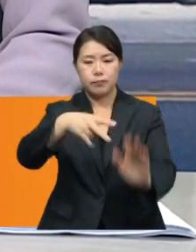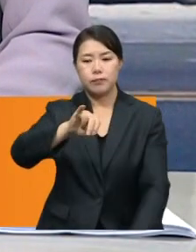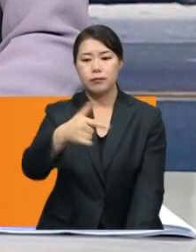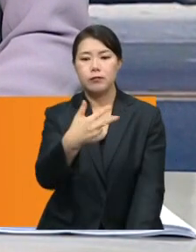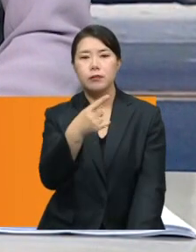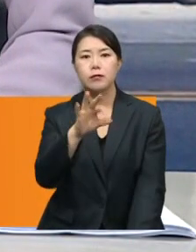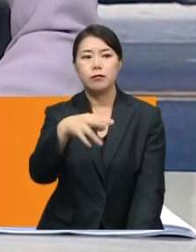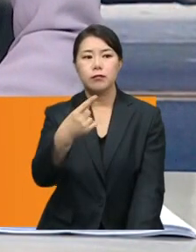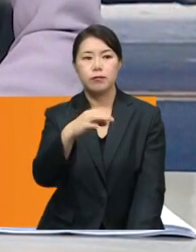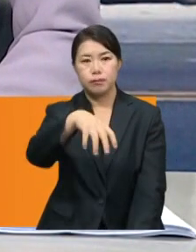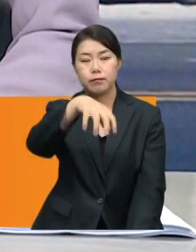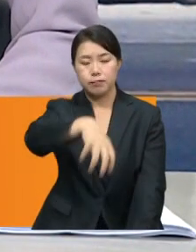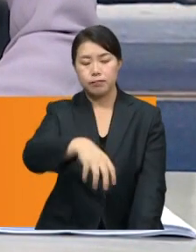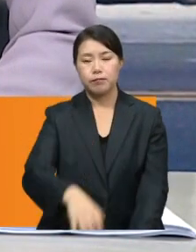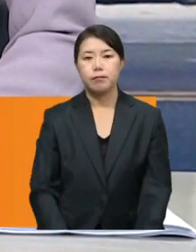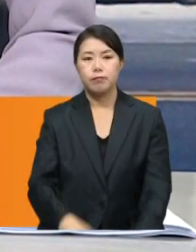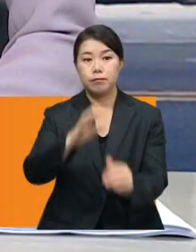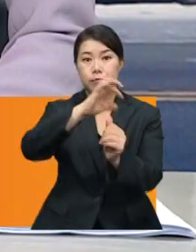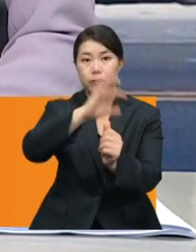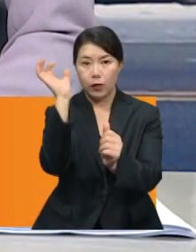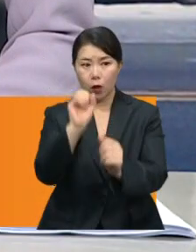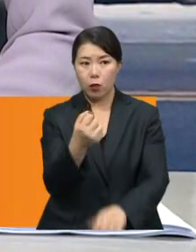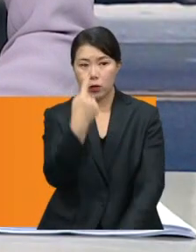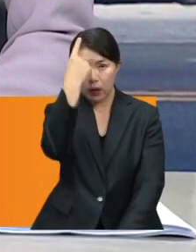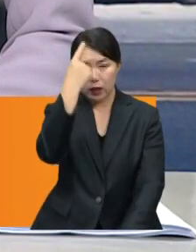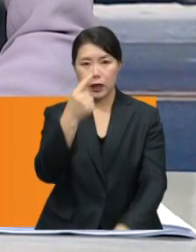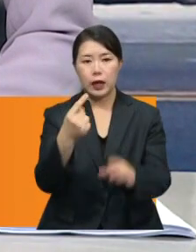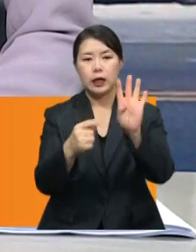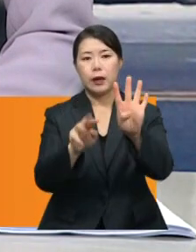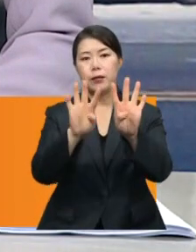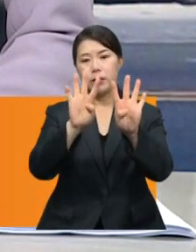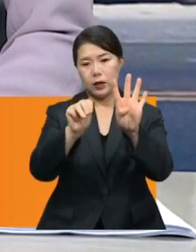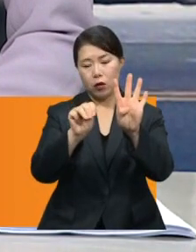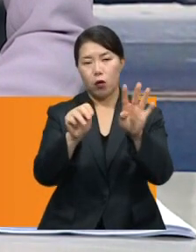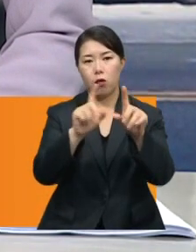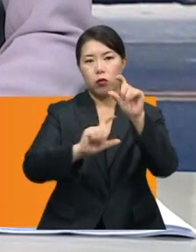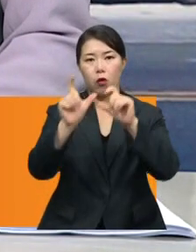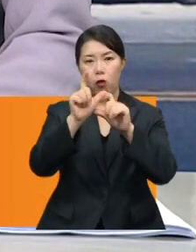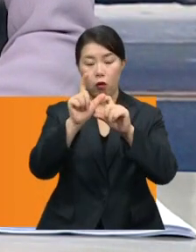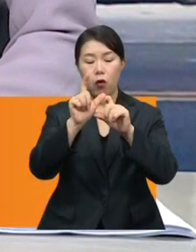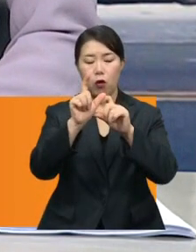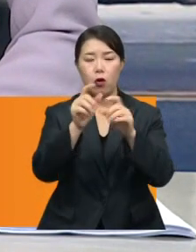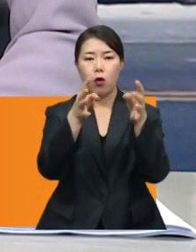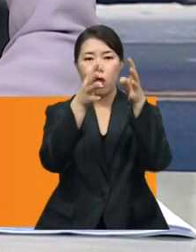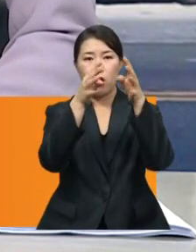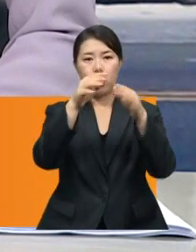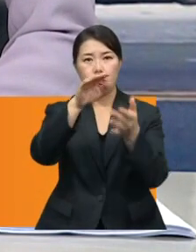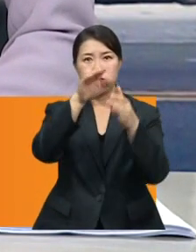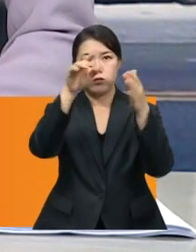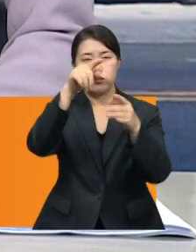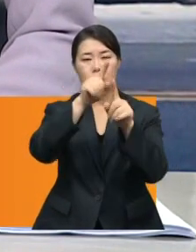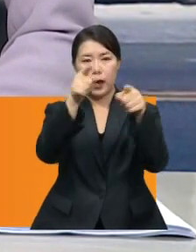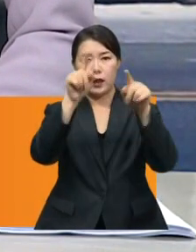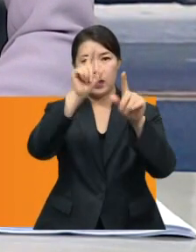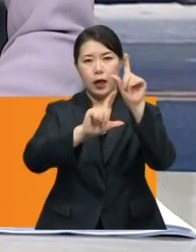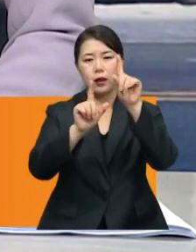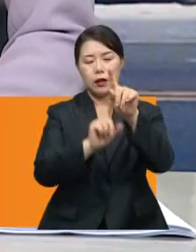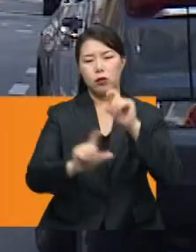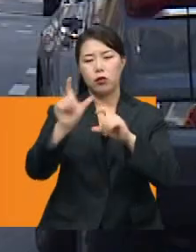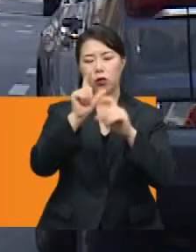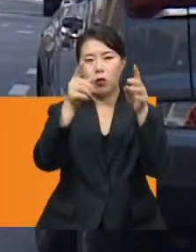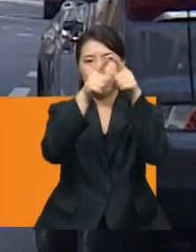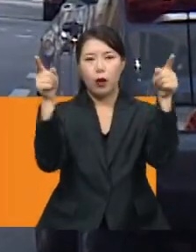근린생활시설인데 완화 결정으로 인해 건물 높이가 4m, 한계층이 더 높아지게 됐습니다. 계속해서 박용 기자의 보도입니다.